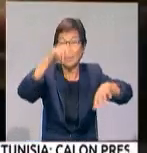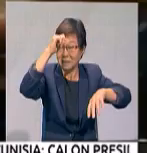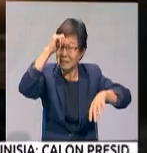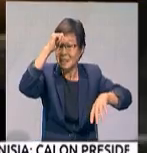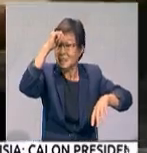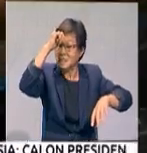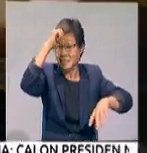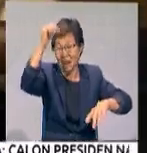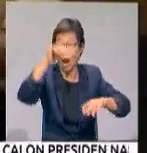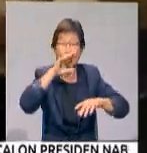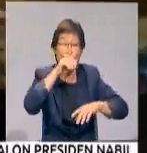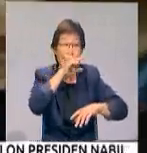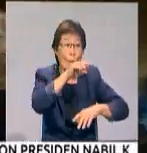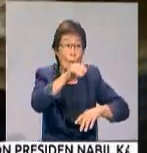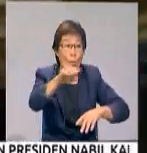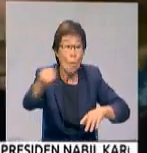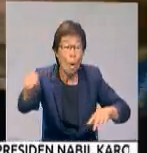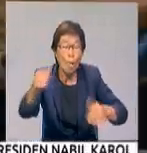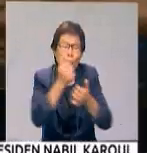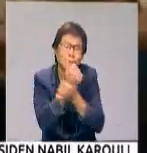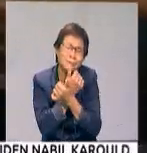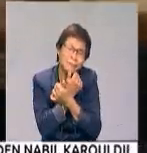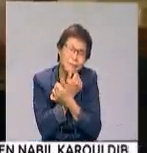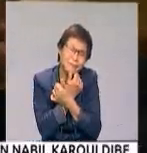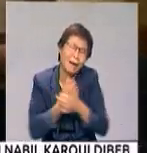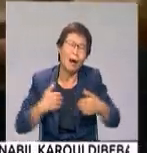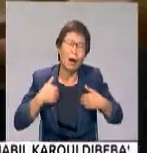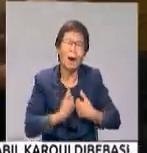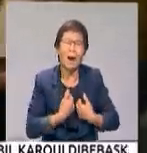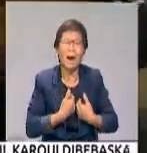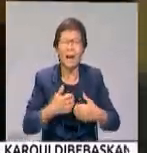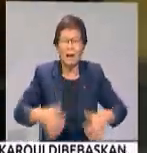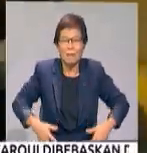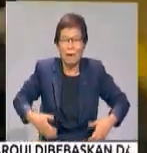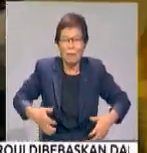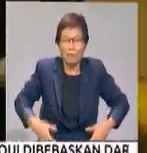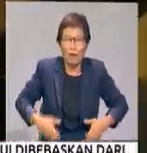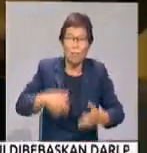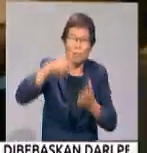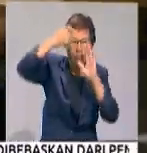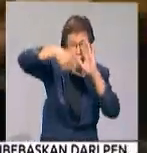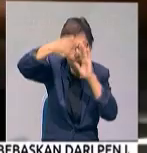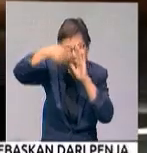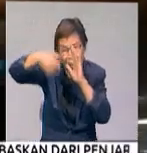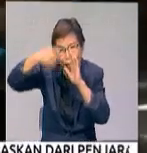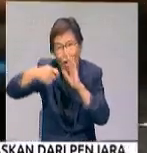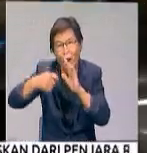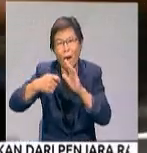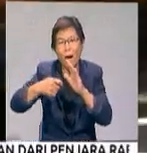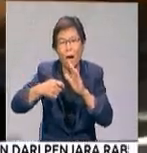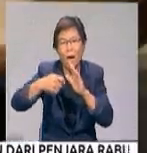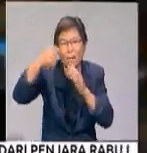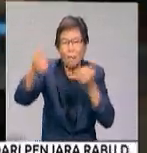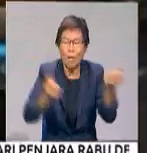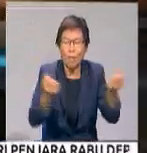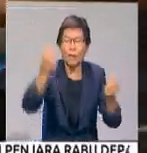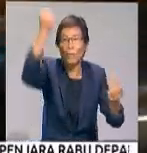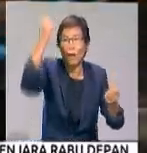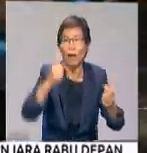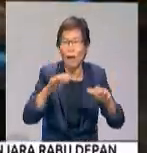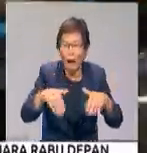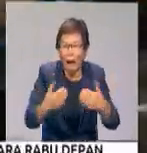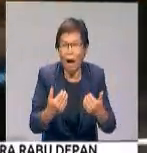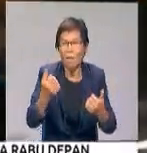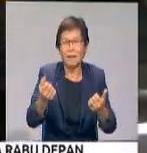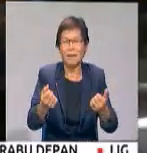menjadi bualan hangat pencinta haiwan. Seekor kera dirakam sedang memandu bas. Macam mana kera boleh